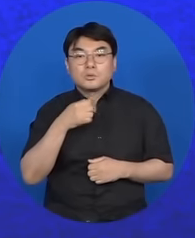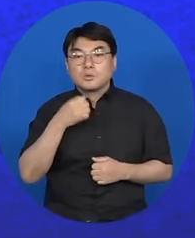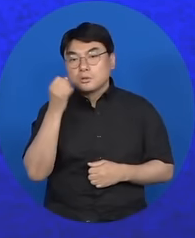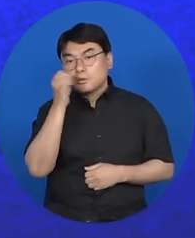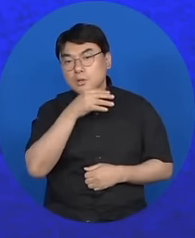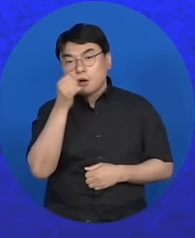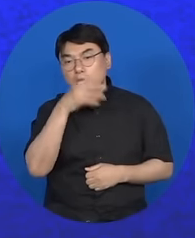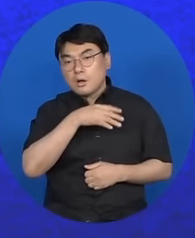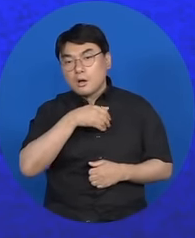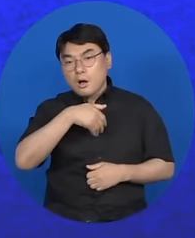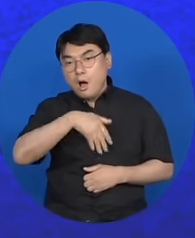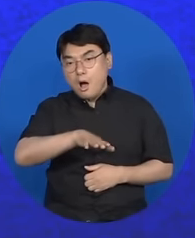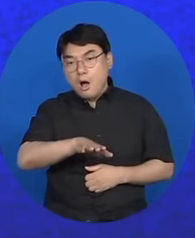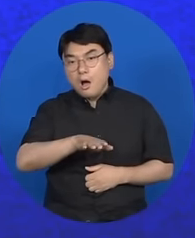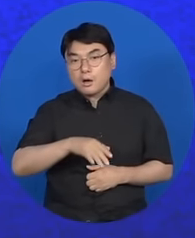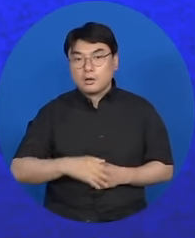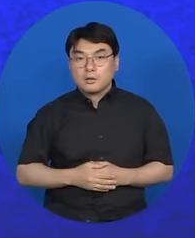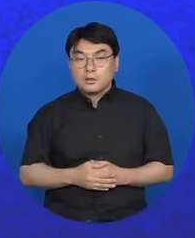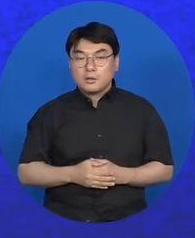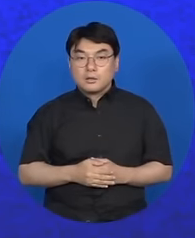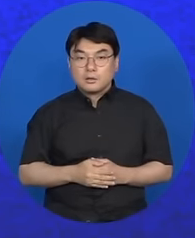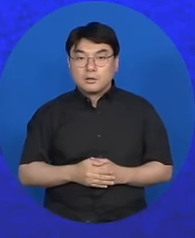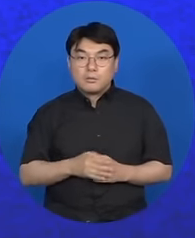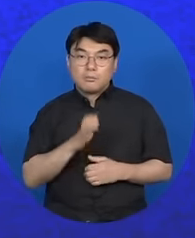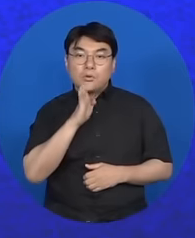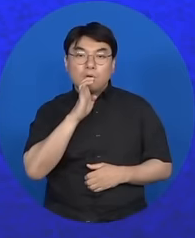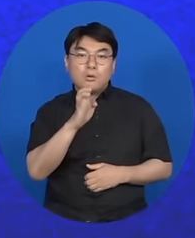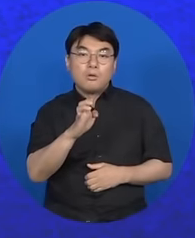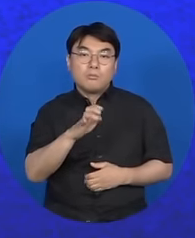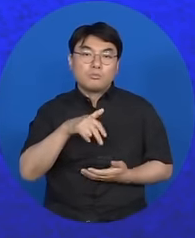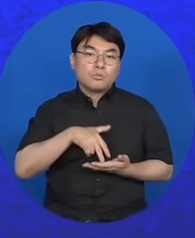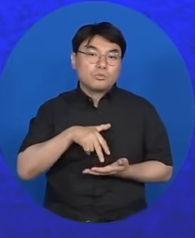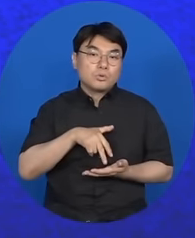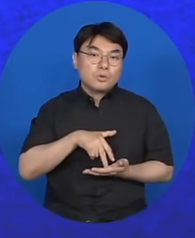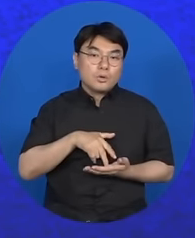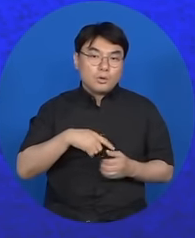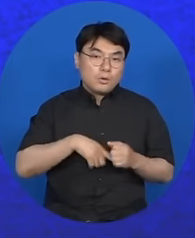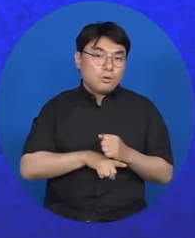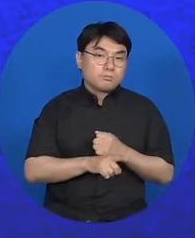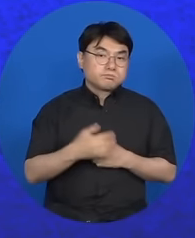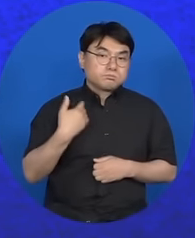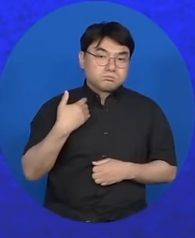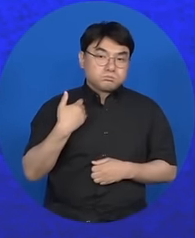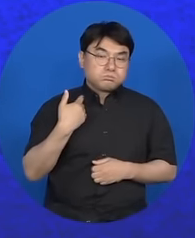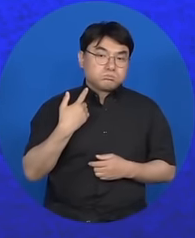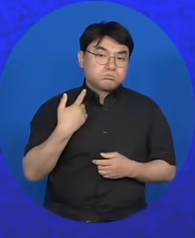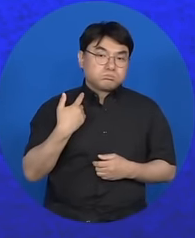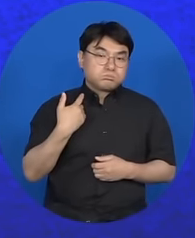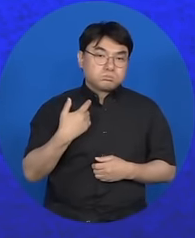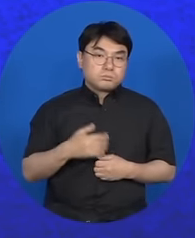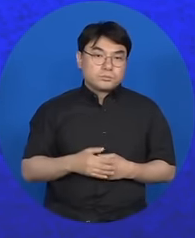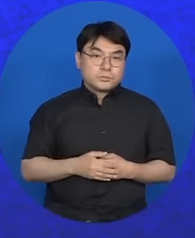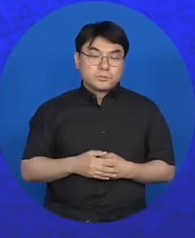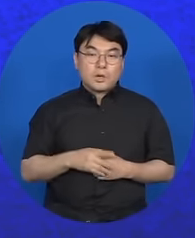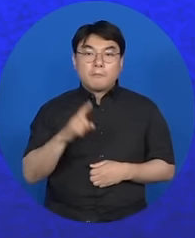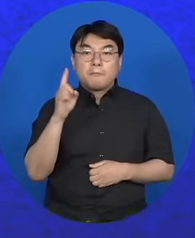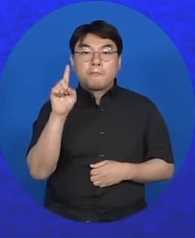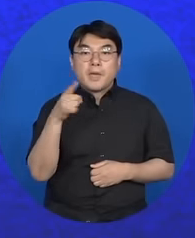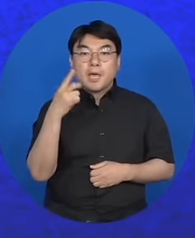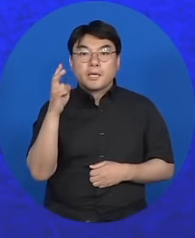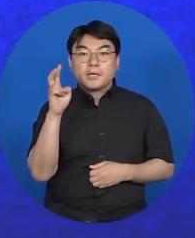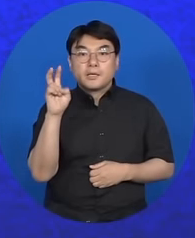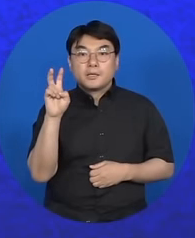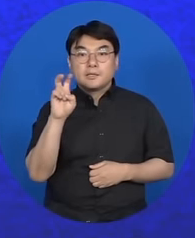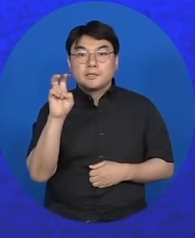가라라는 말씀을 합니다. 빌립의 입장에서 이유도 없이 이유도 모른 채에 약 한 120km